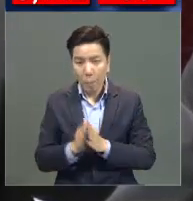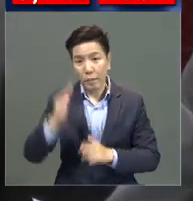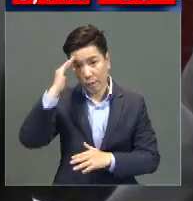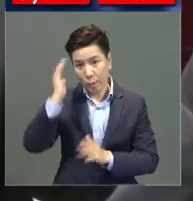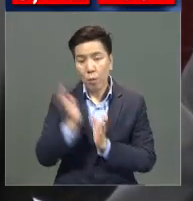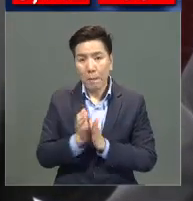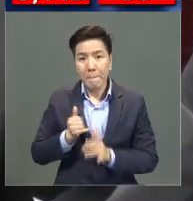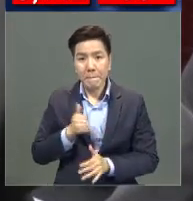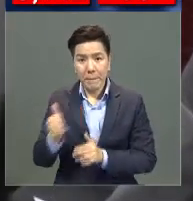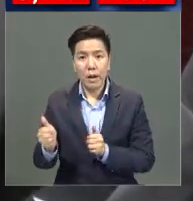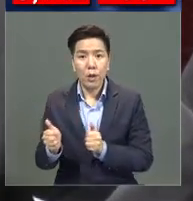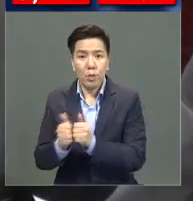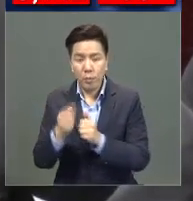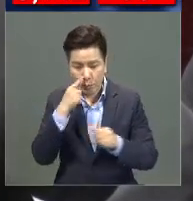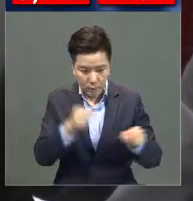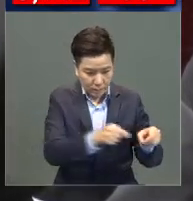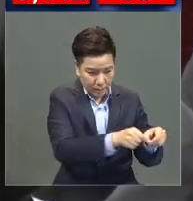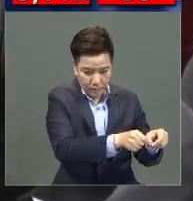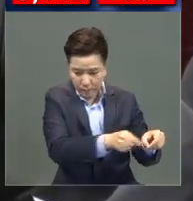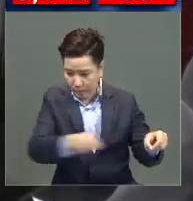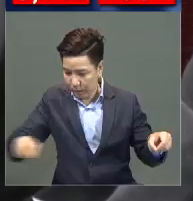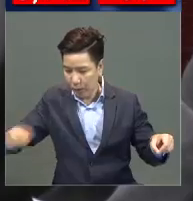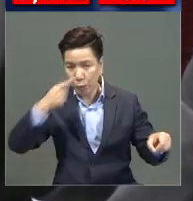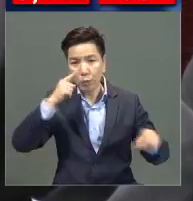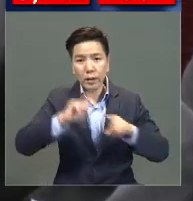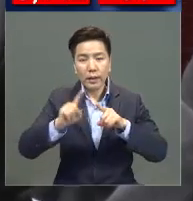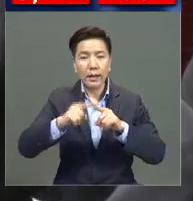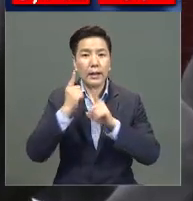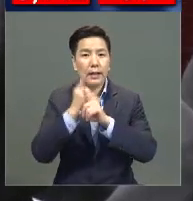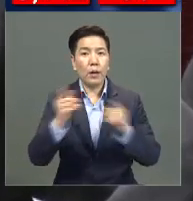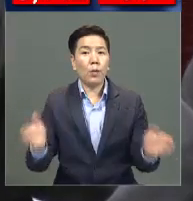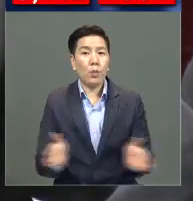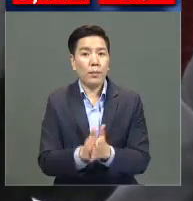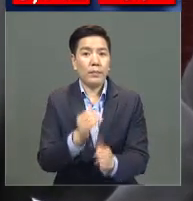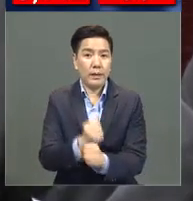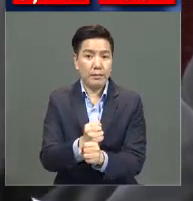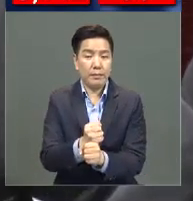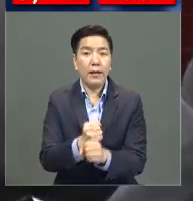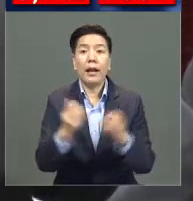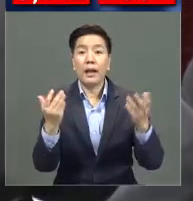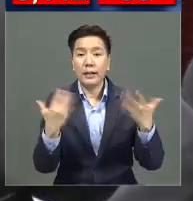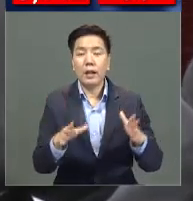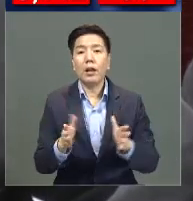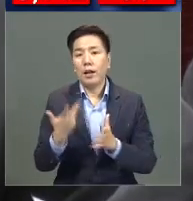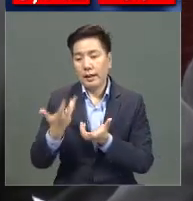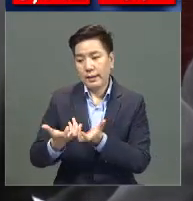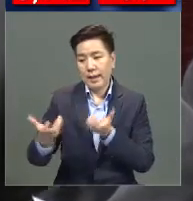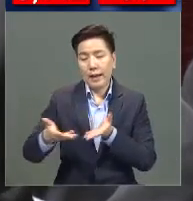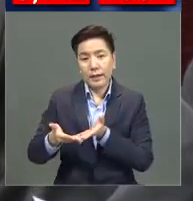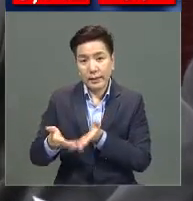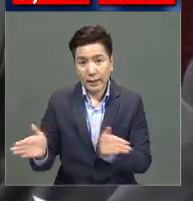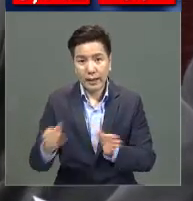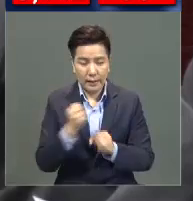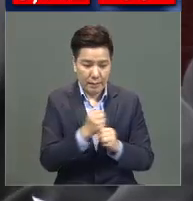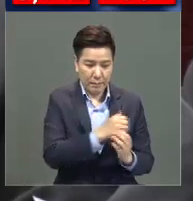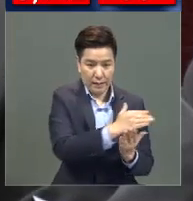ทธิ์ได้ไปวัดบริเวณที่เกิดเหตุร่วมกันกับพันธุ์โทธนสิทธิ์และทีมงานจากนั้นต่างคนต่างแยกย้ายกันไปทำ